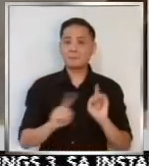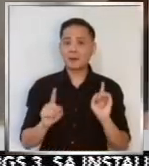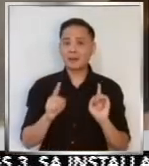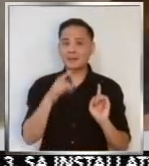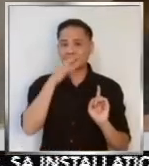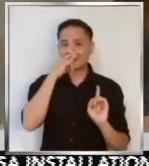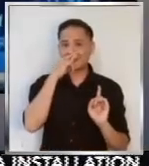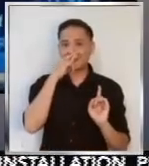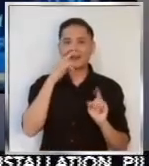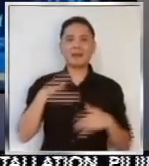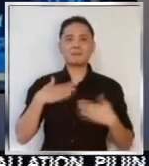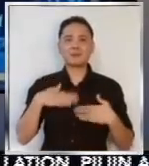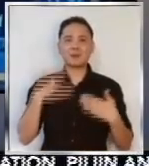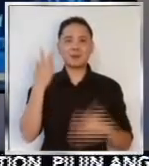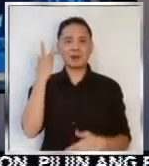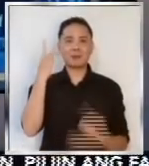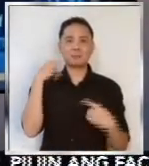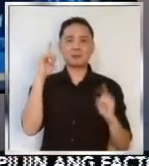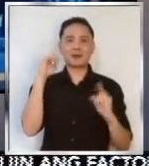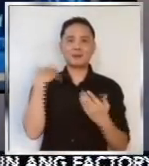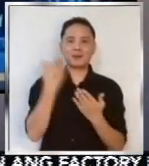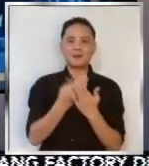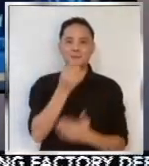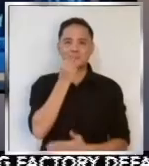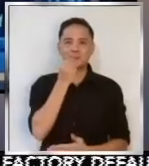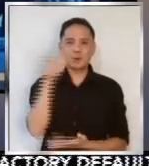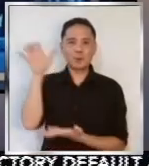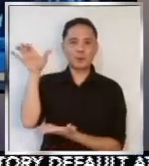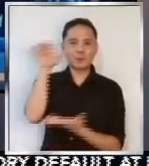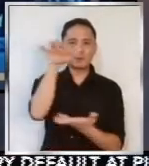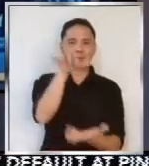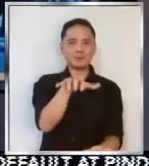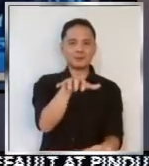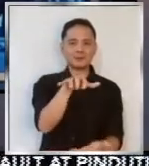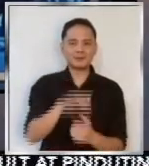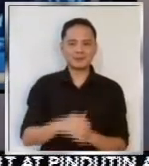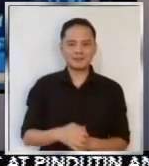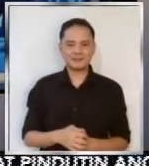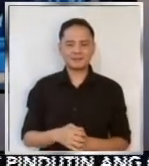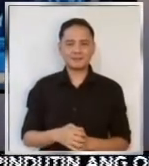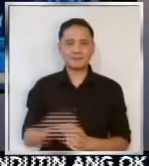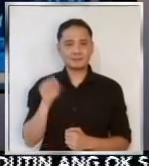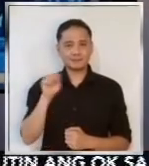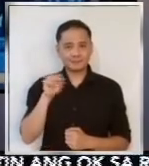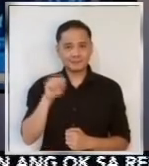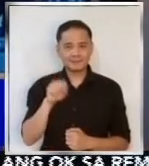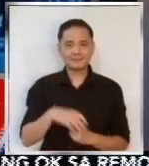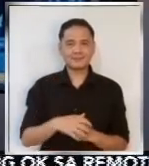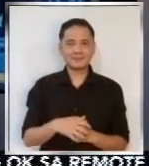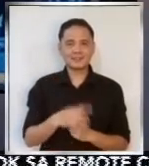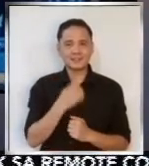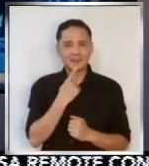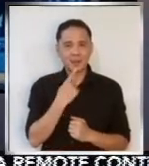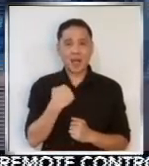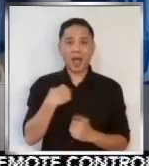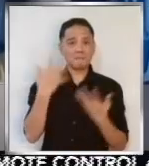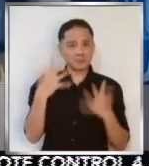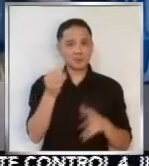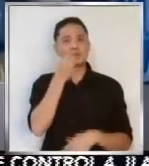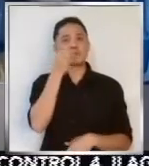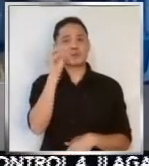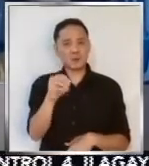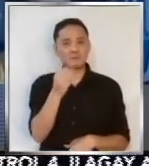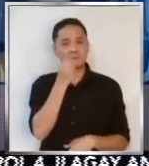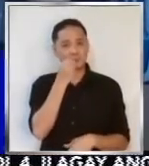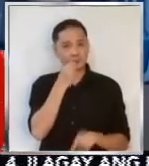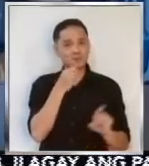biniling pagkain. Wala lang, shock lang siya, ha? Umano siya, you order a lot of food, God, you don't know that. Sabi